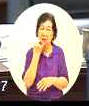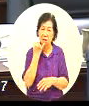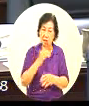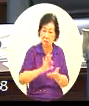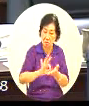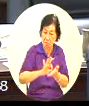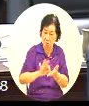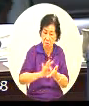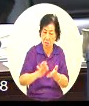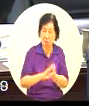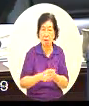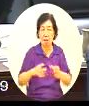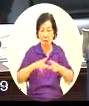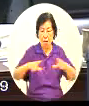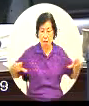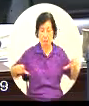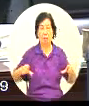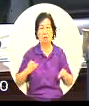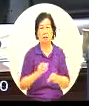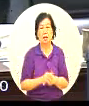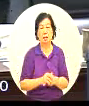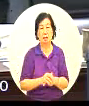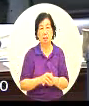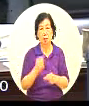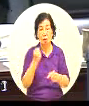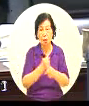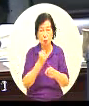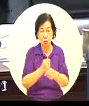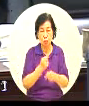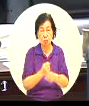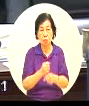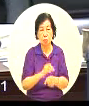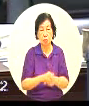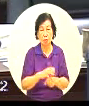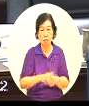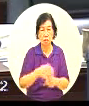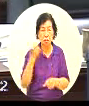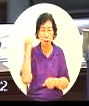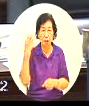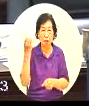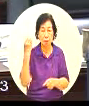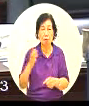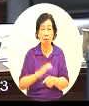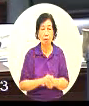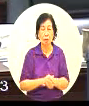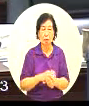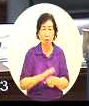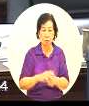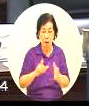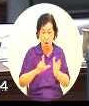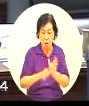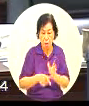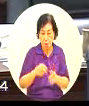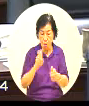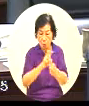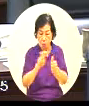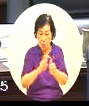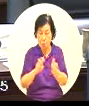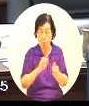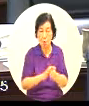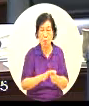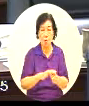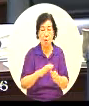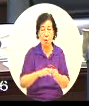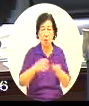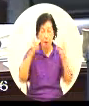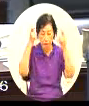多什么使用呢？咱会当做咱即马同流行的，咱来参照。咱高雄市有35万